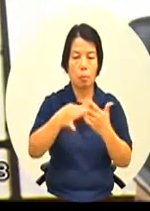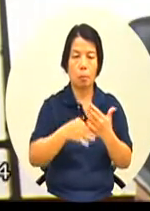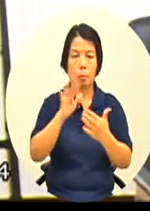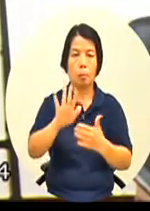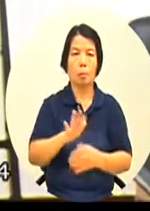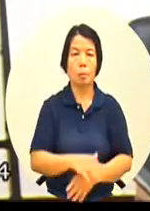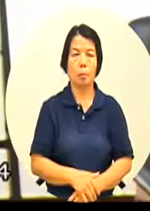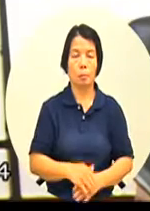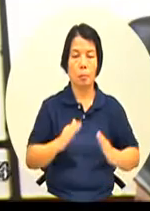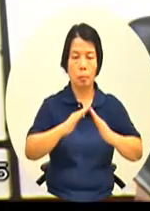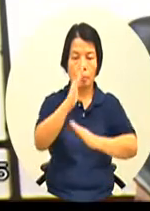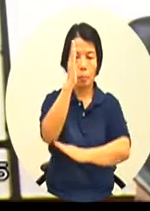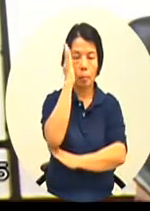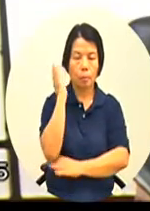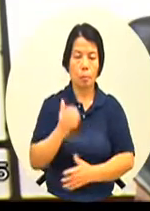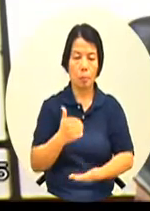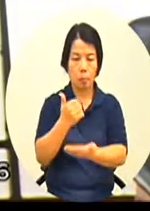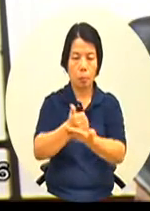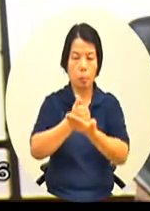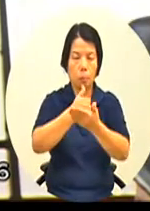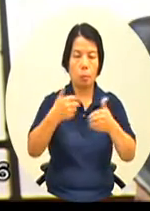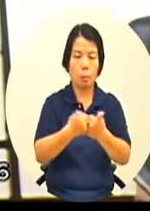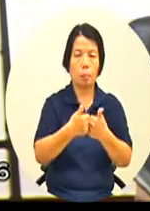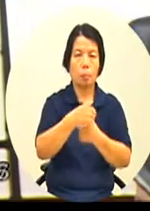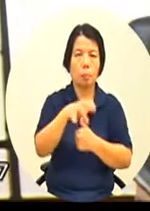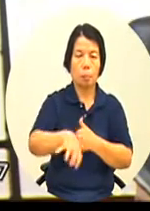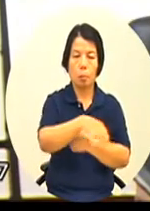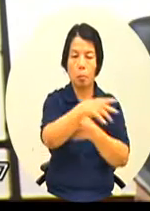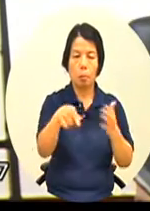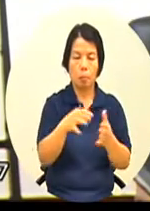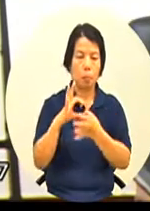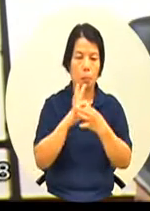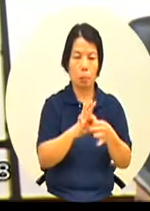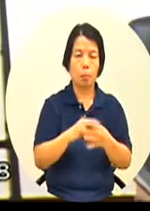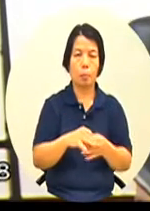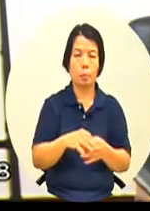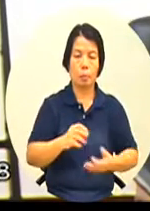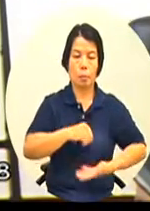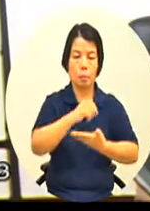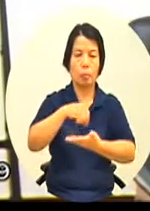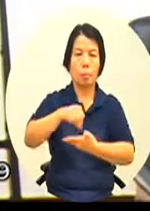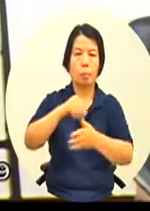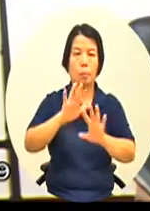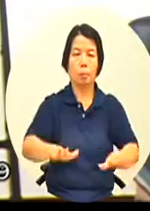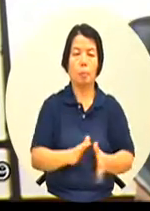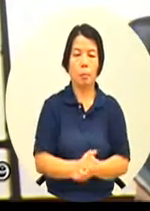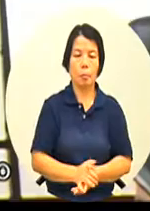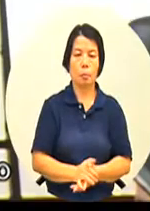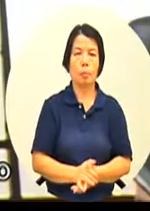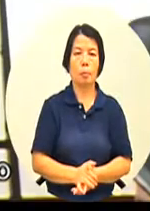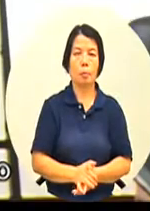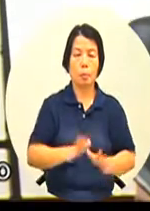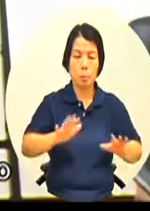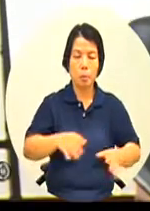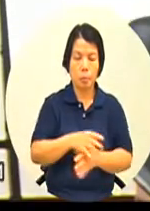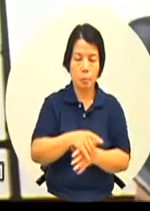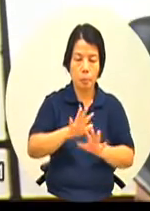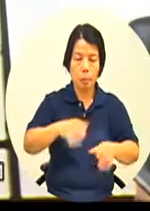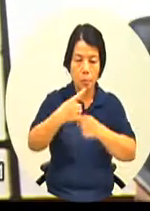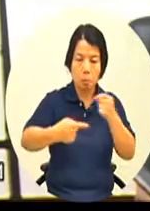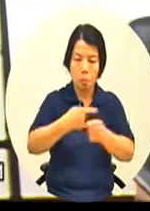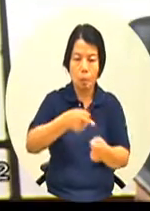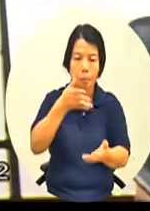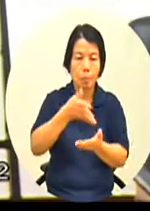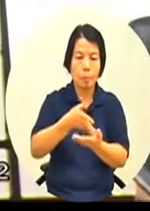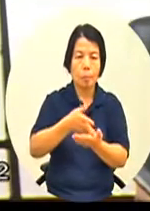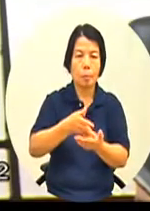市政府也很尊重议会相关的建议，所以不管是今年讲明年也许就会做，就这个都有考量进去